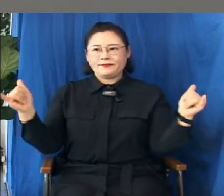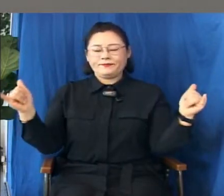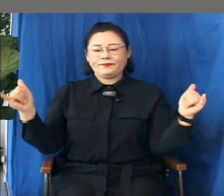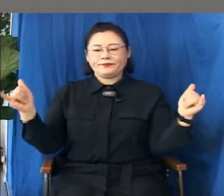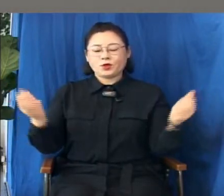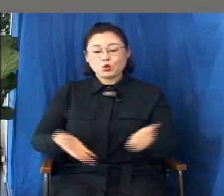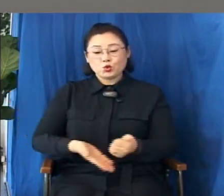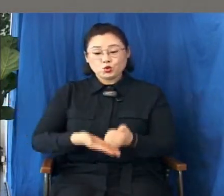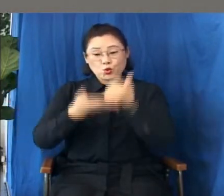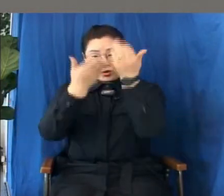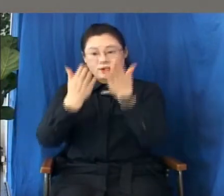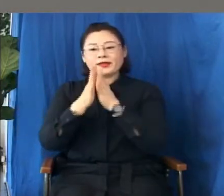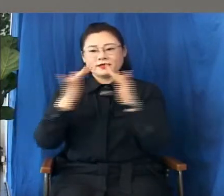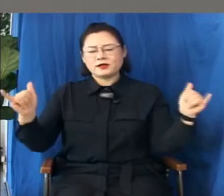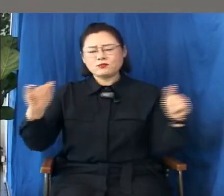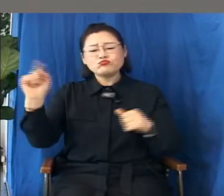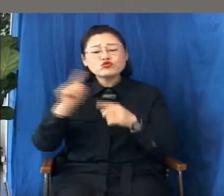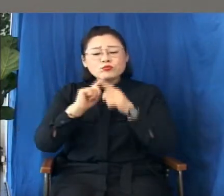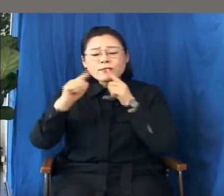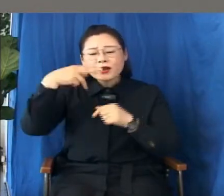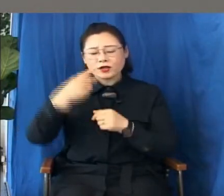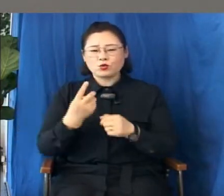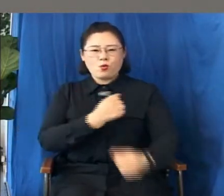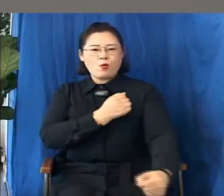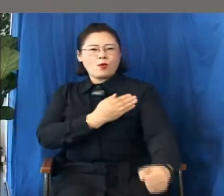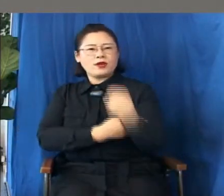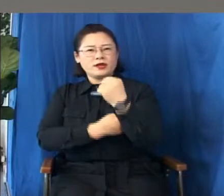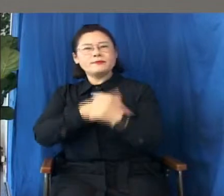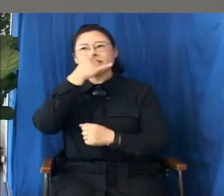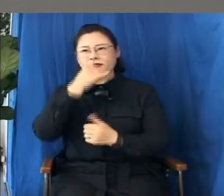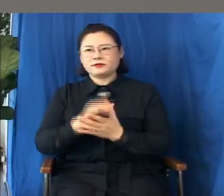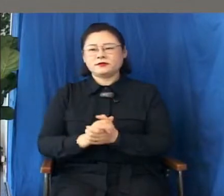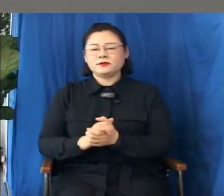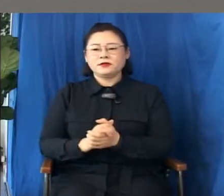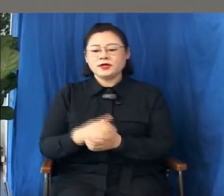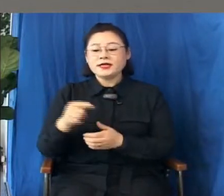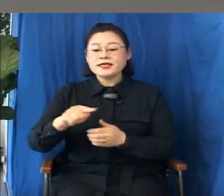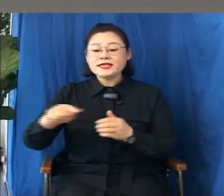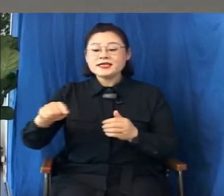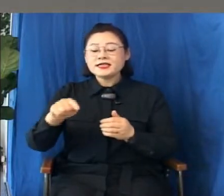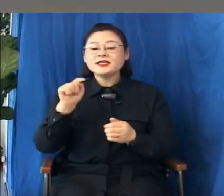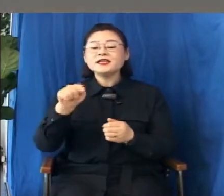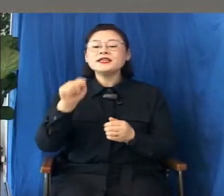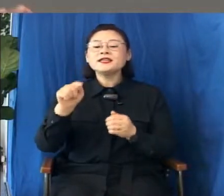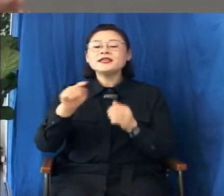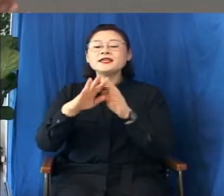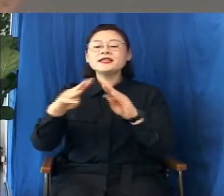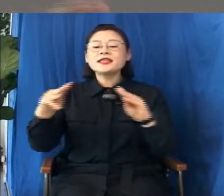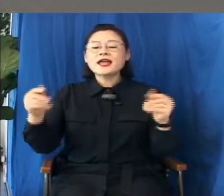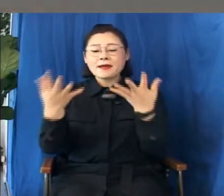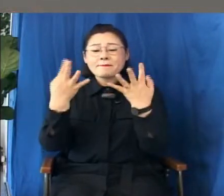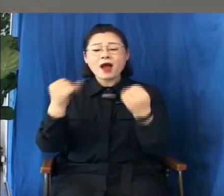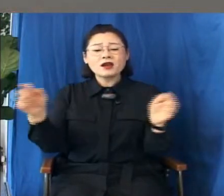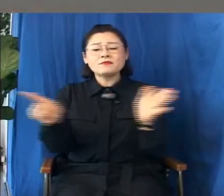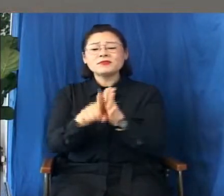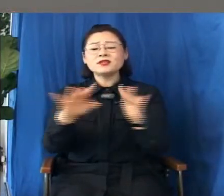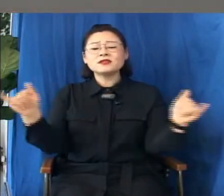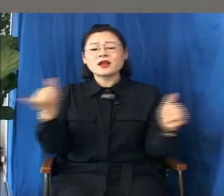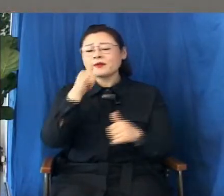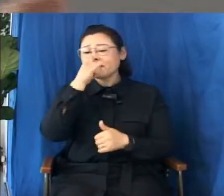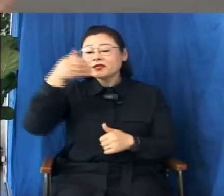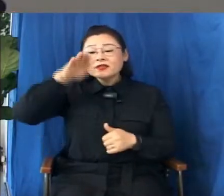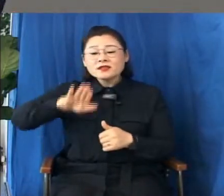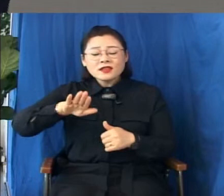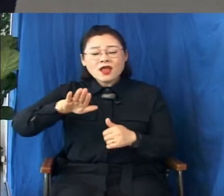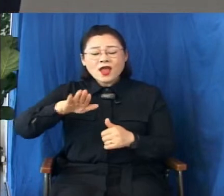무슨 말을 해도 힘이 있습니다. 이 땅에 많은 크리스천들이 있는데 크리스천들의 말이 별로 실효성이 없는 이유는